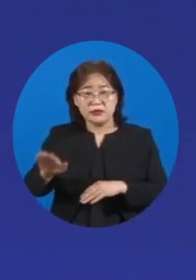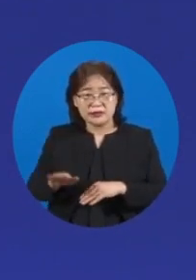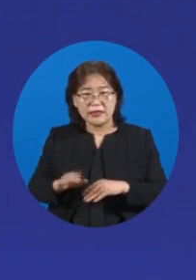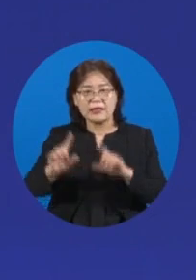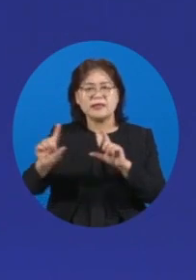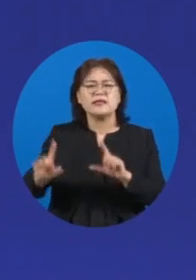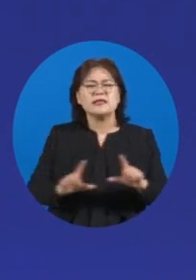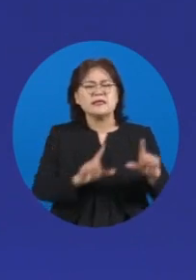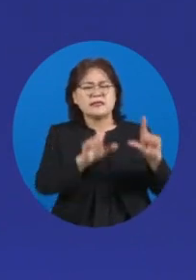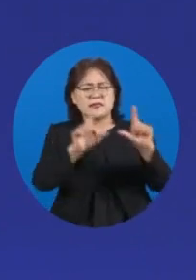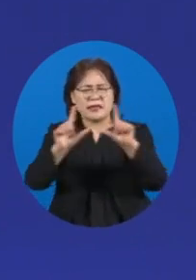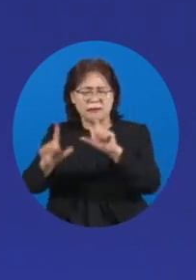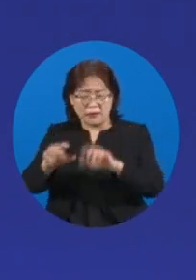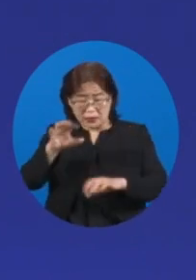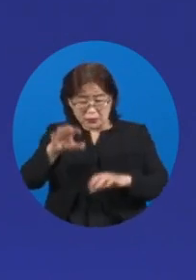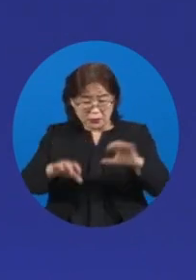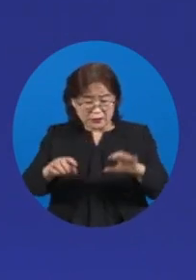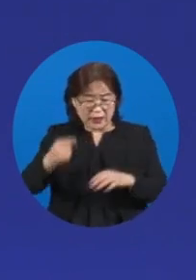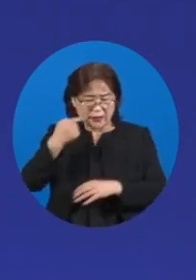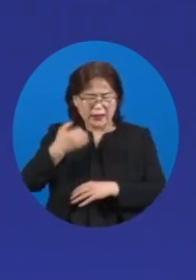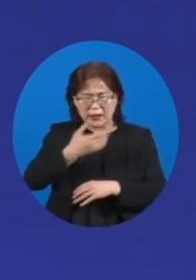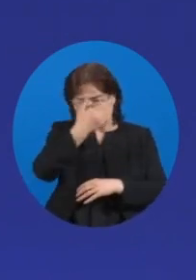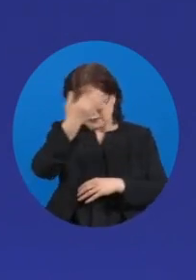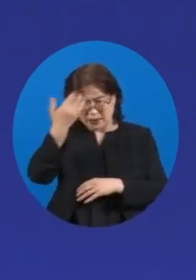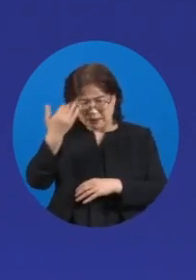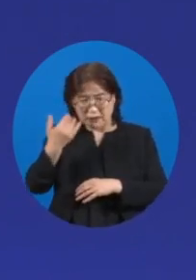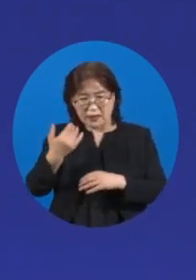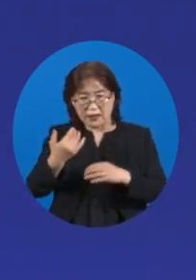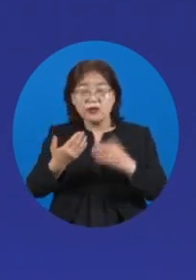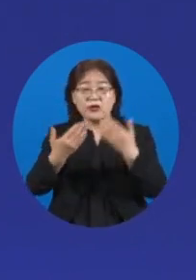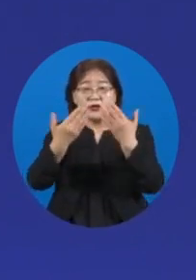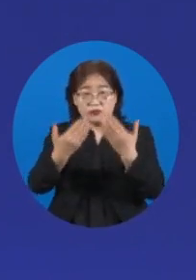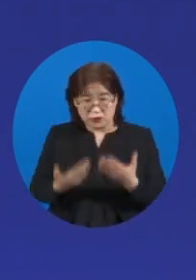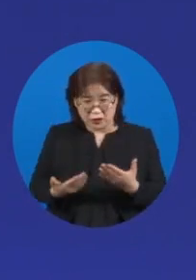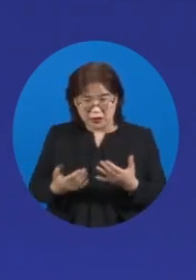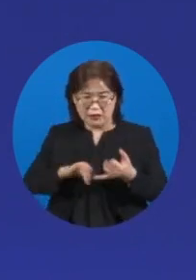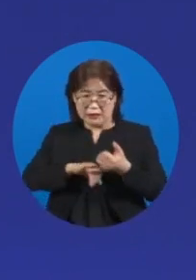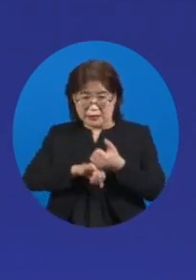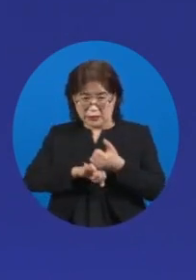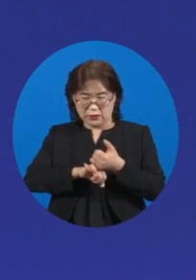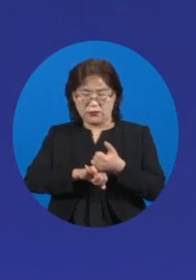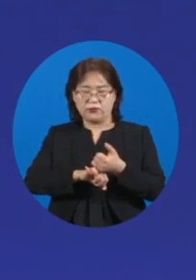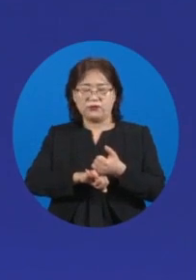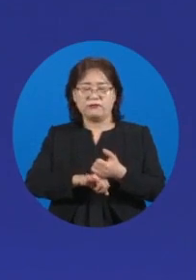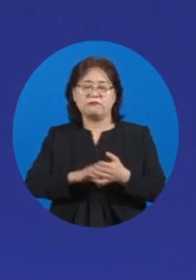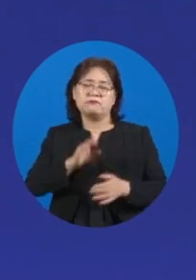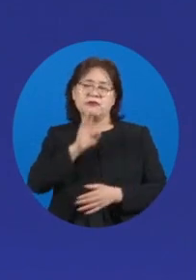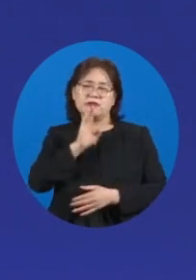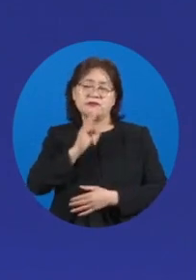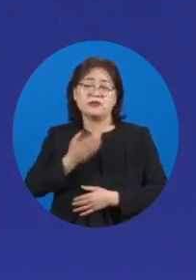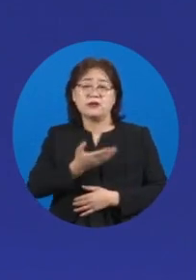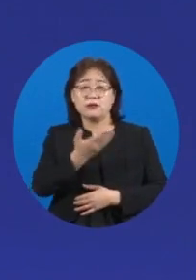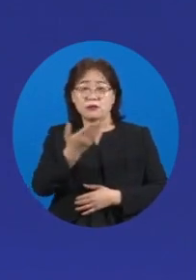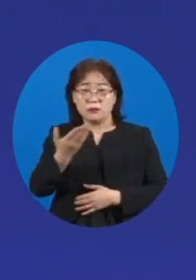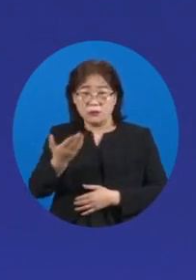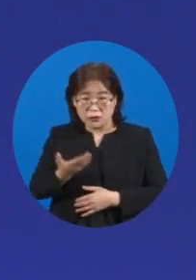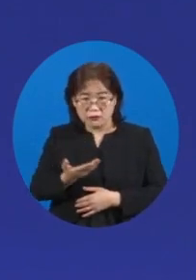삶의 터전을 아름답게 하시겠다는 말씀이죠 그렇습니다 여러분 우리가